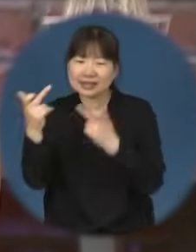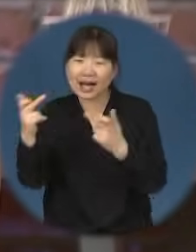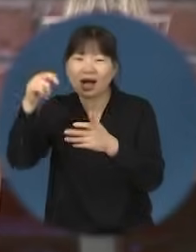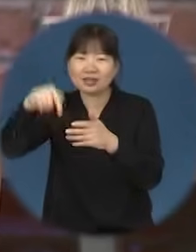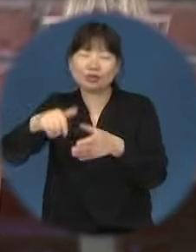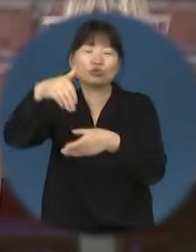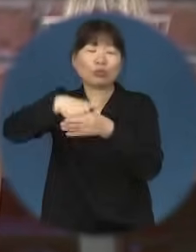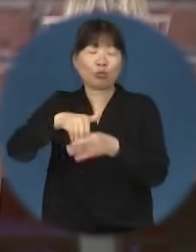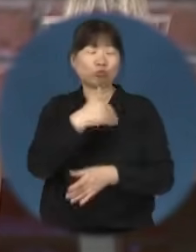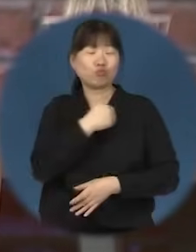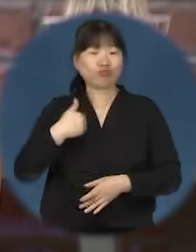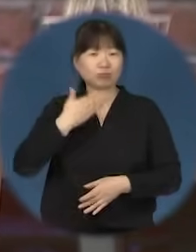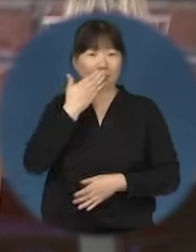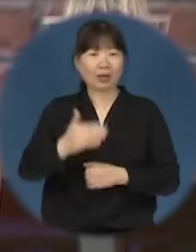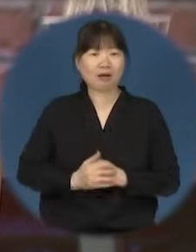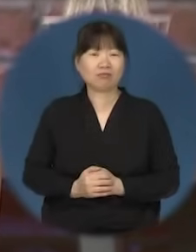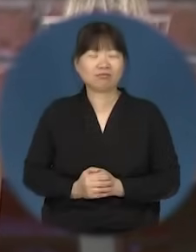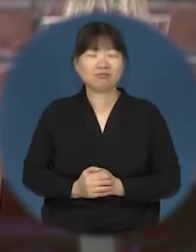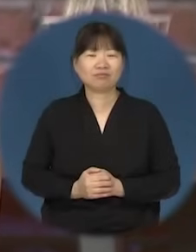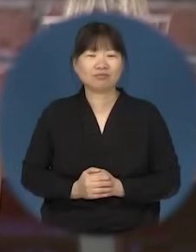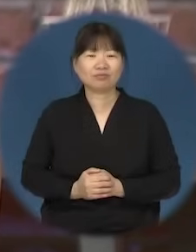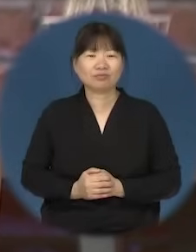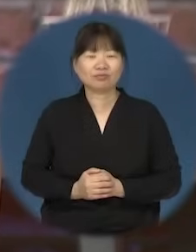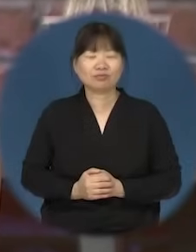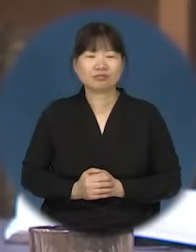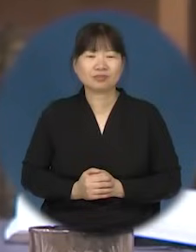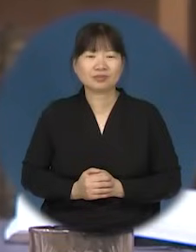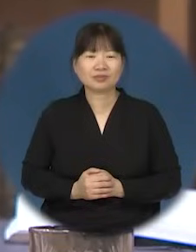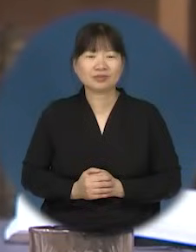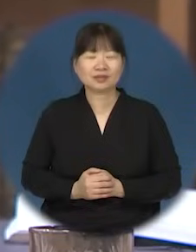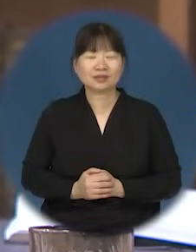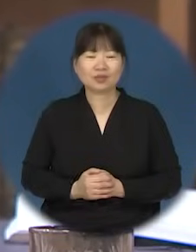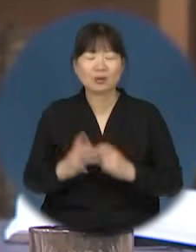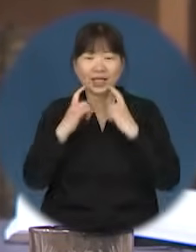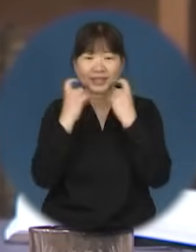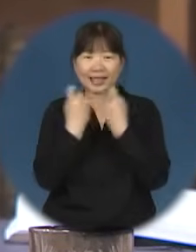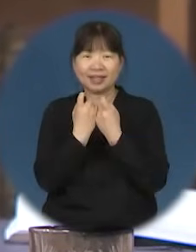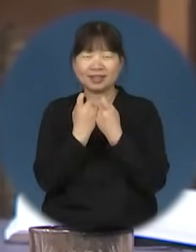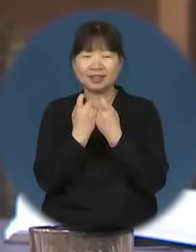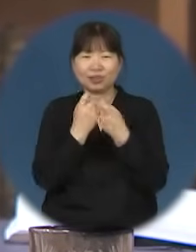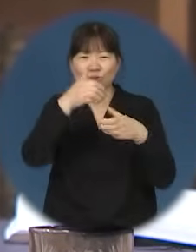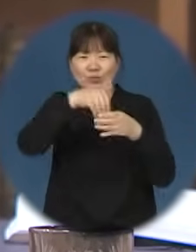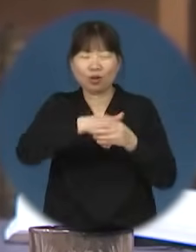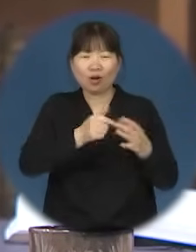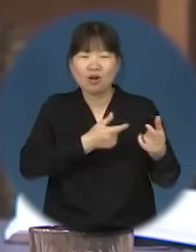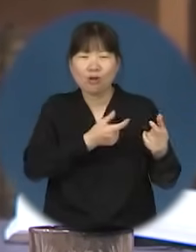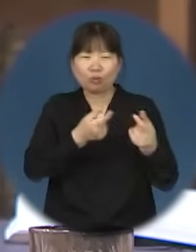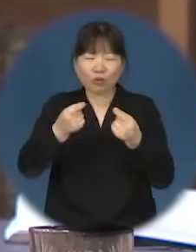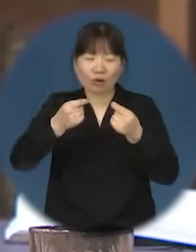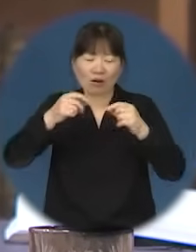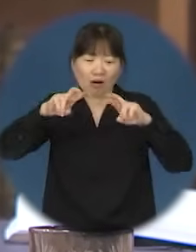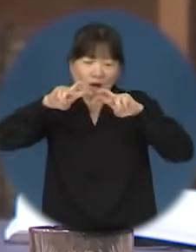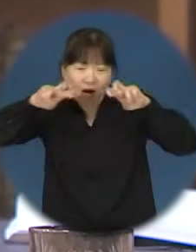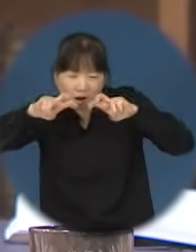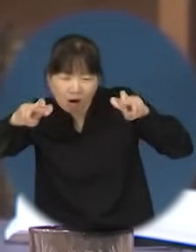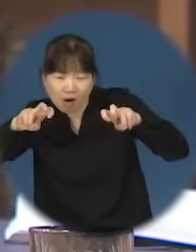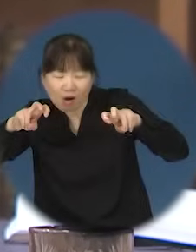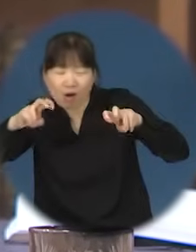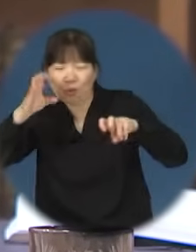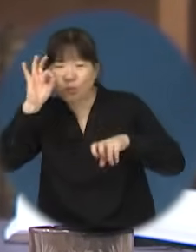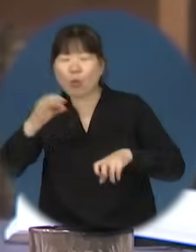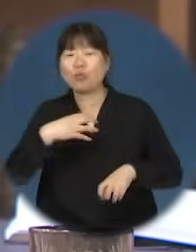되죠. 굉장히 쉬워지는 그런데 거죠. 그렇게 되면 개인 투표를 모두가 다 들여다볼 위험은 있는 거